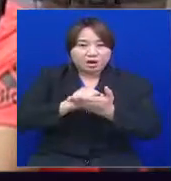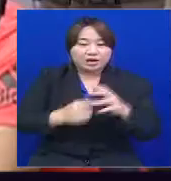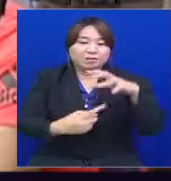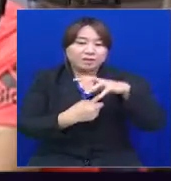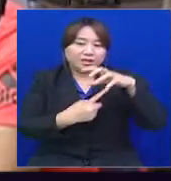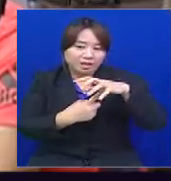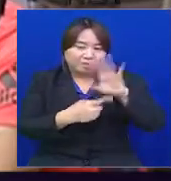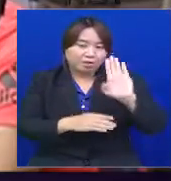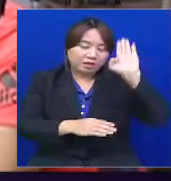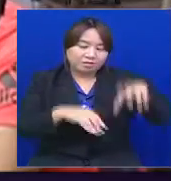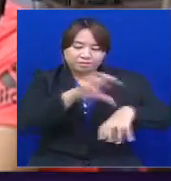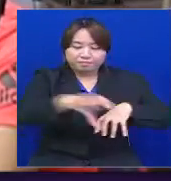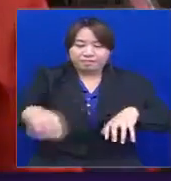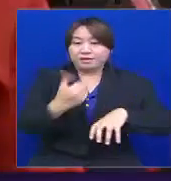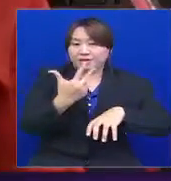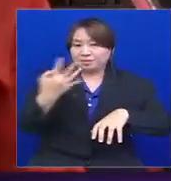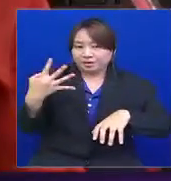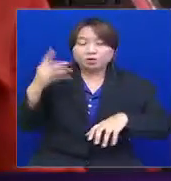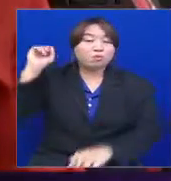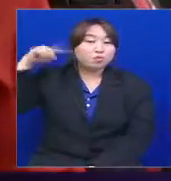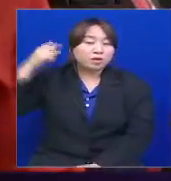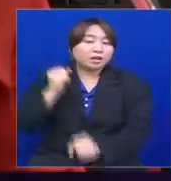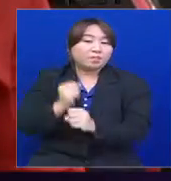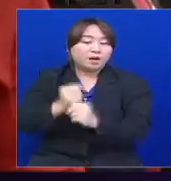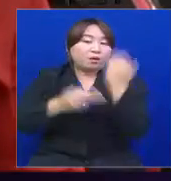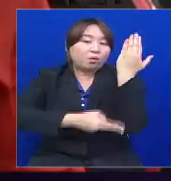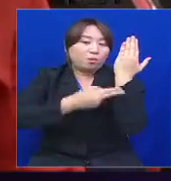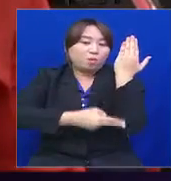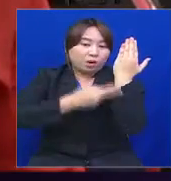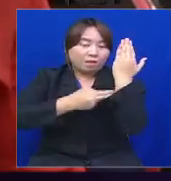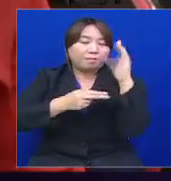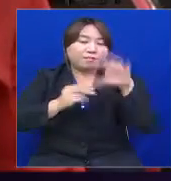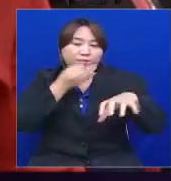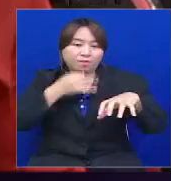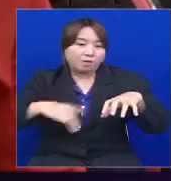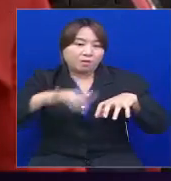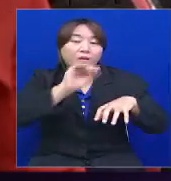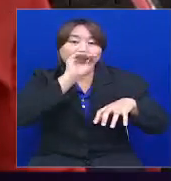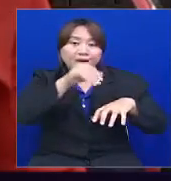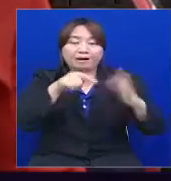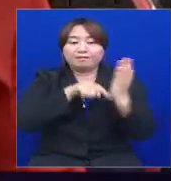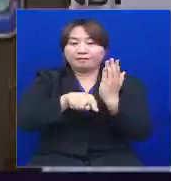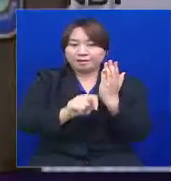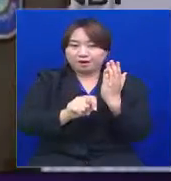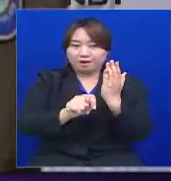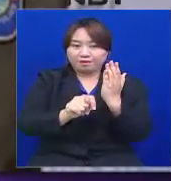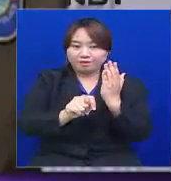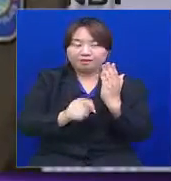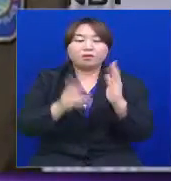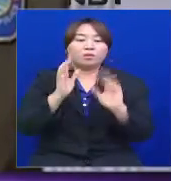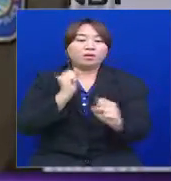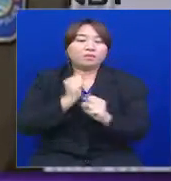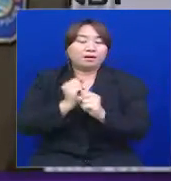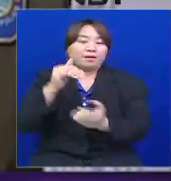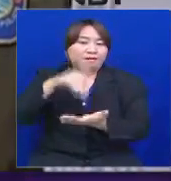3-4บริษัทส่วนนางสาวโอก้าทำงานอยู่ที่โรงแรมแห่งหนึ่งที่เกาะช้างจังหวัดตราชทางด้านเจ้าหน้าที่จากสำนักงานสอบสวน